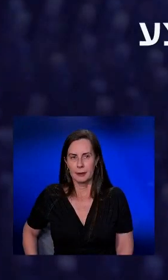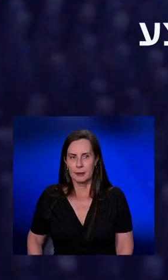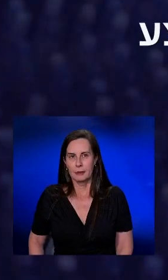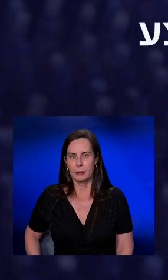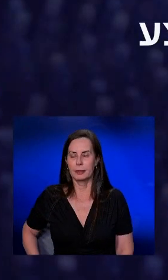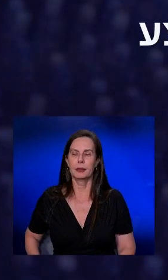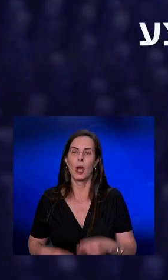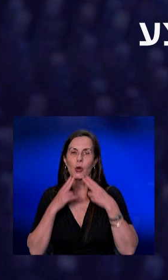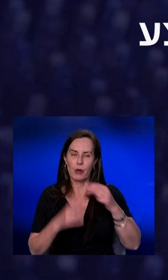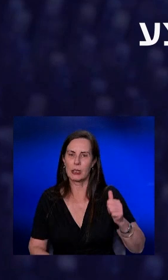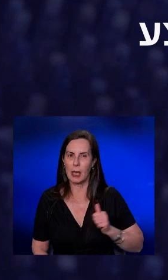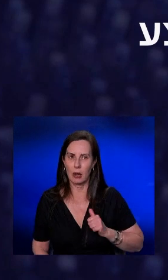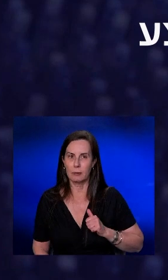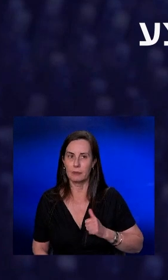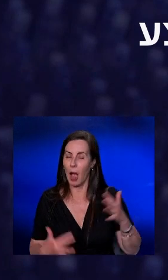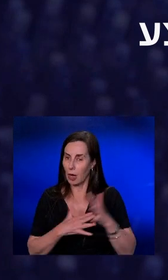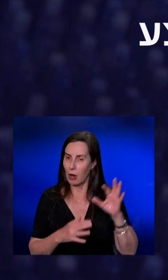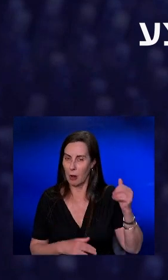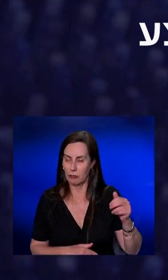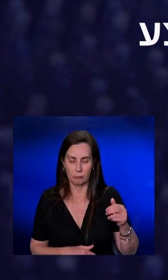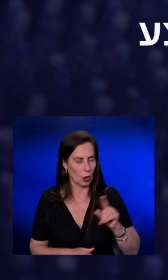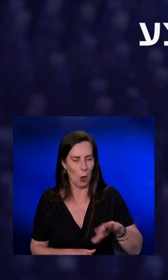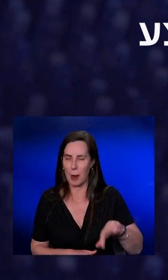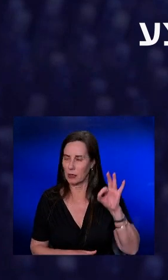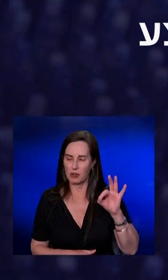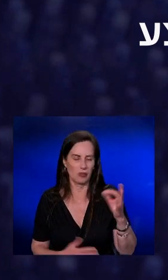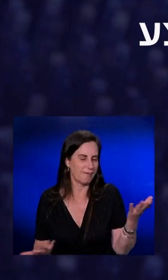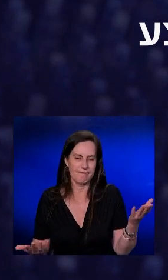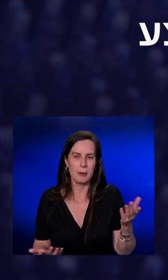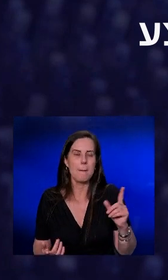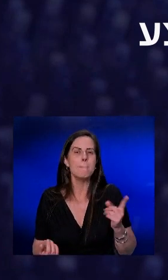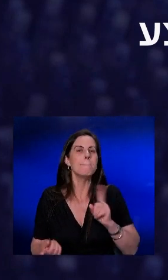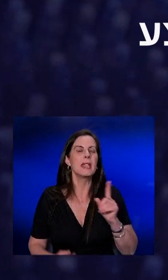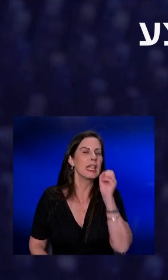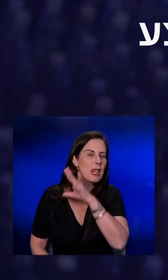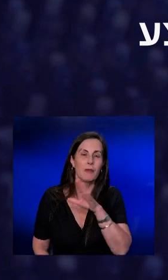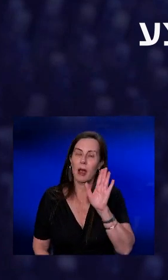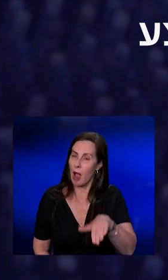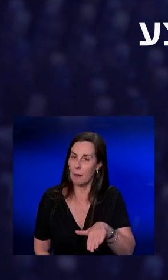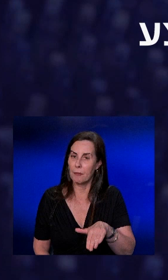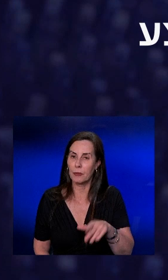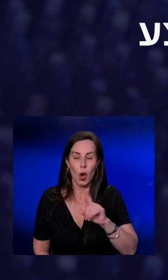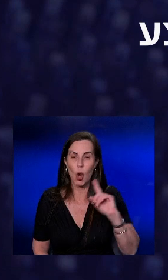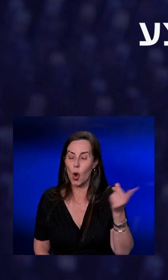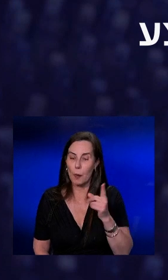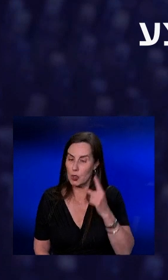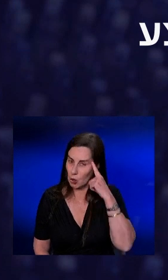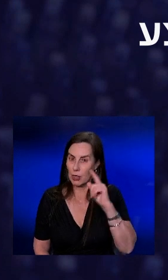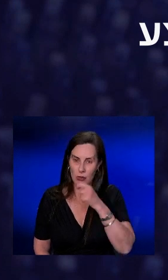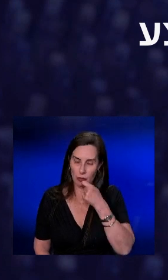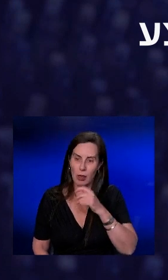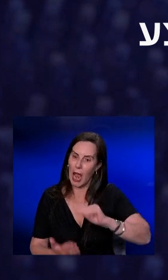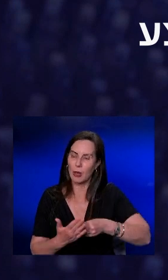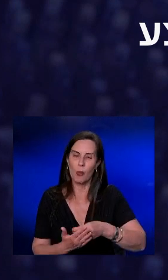וזו תגובה דובר צהל, במסגרת החקירה הביטחונית לא נמצאו אינדיקציות למקור ההדלפה, כמו כן נמצא כי לא כל החשופים למידע הזה חתמו על